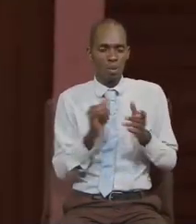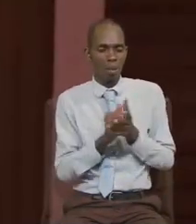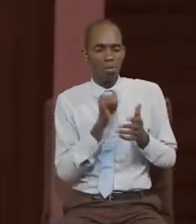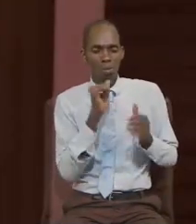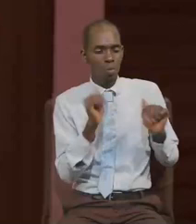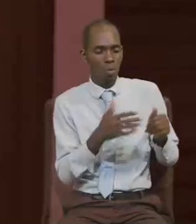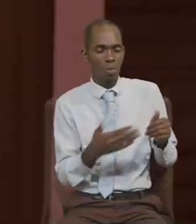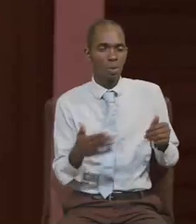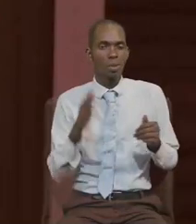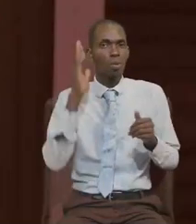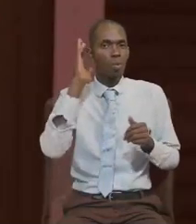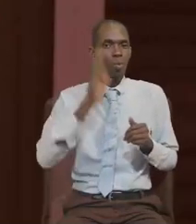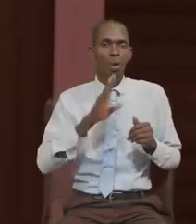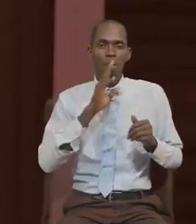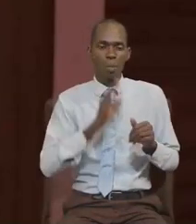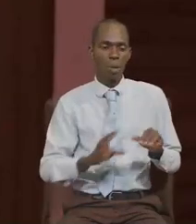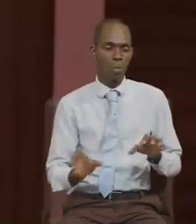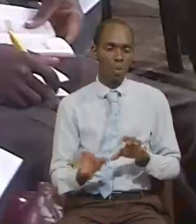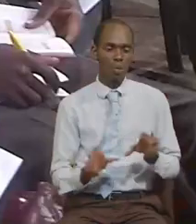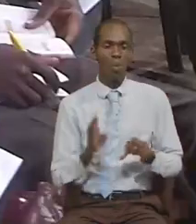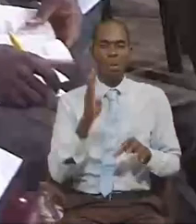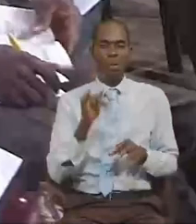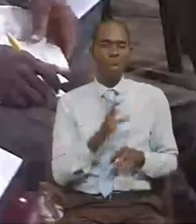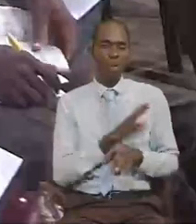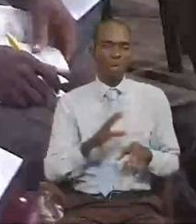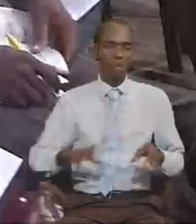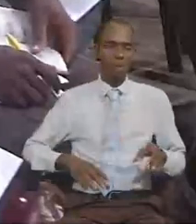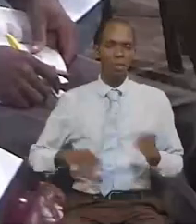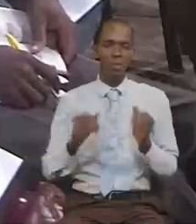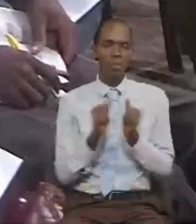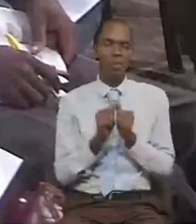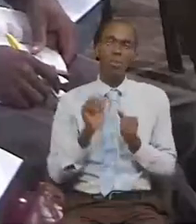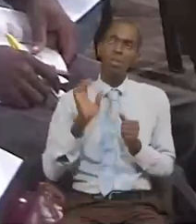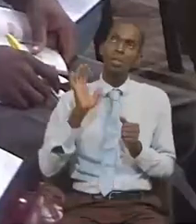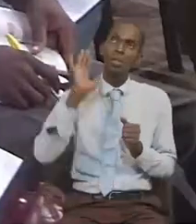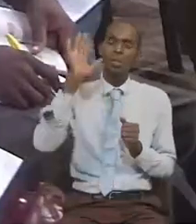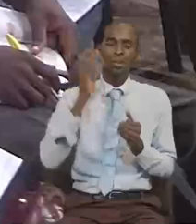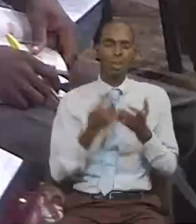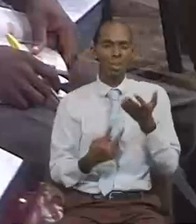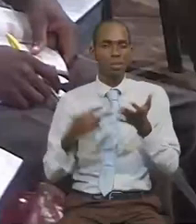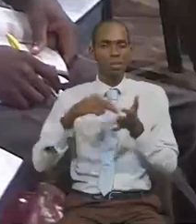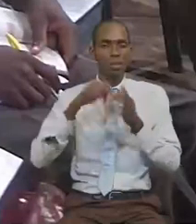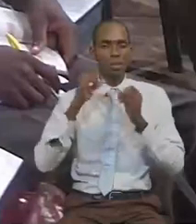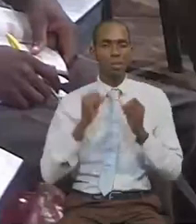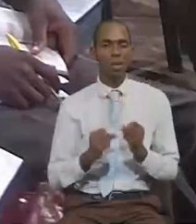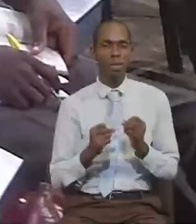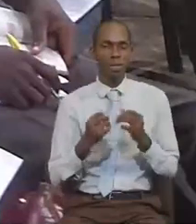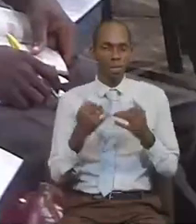accomplie par Christ, par sa puissance de résurrection. C'est pour cela qu'il peut sauver